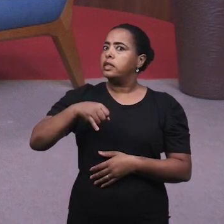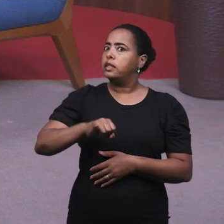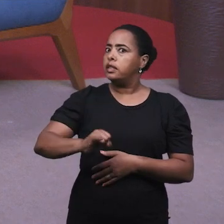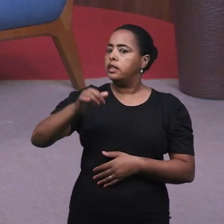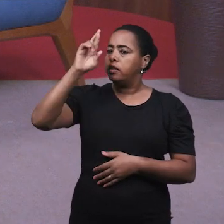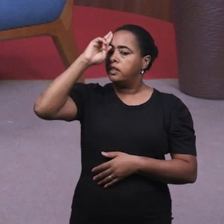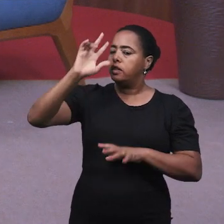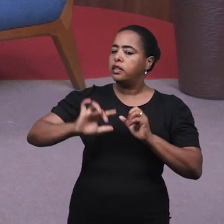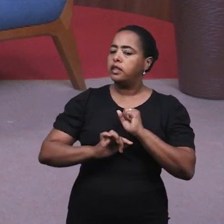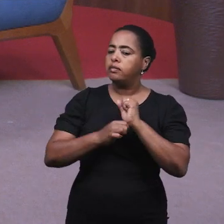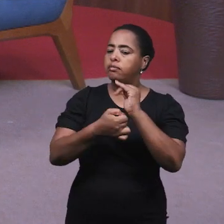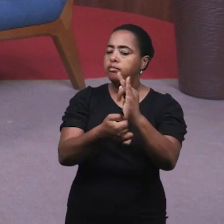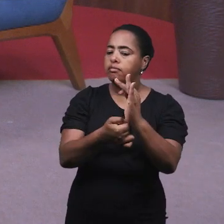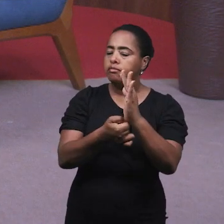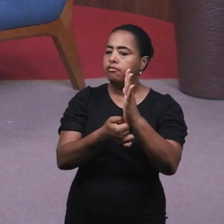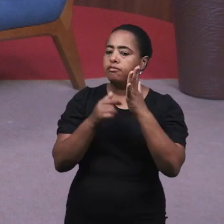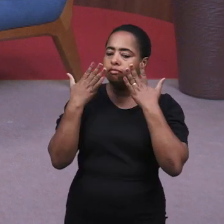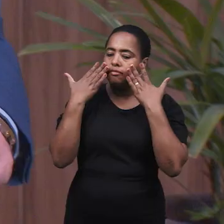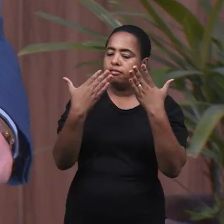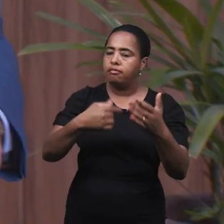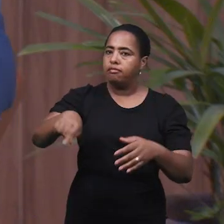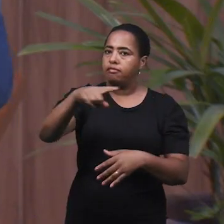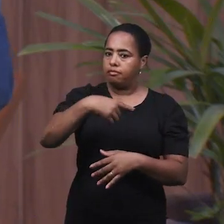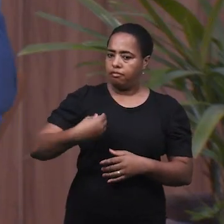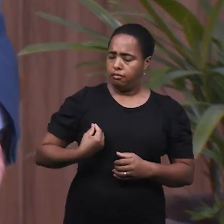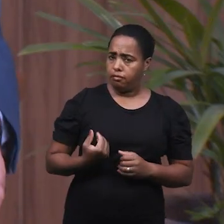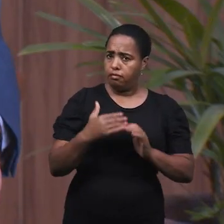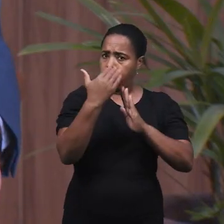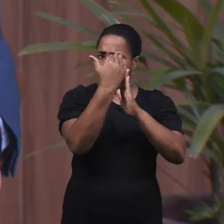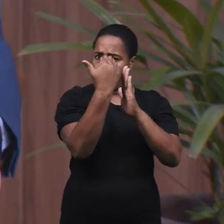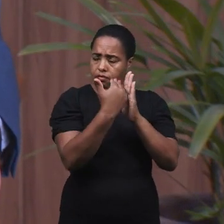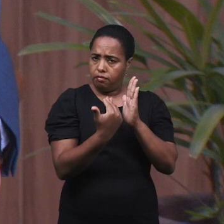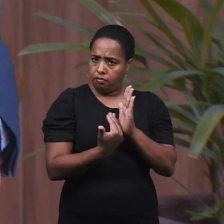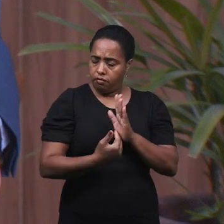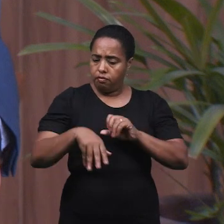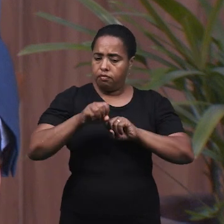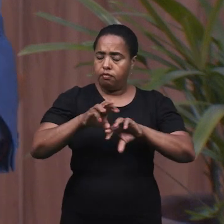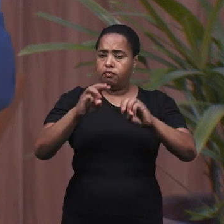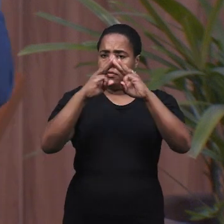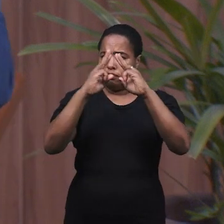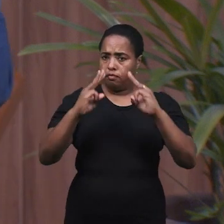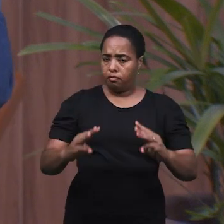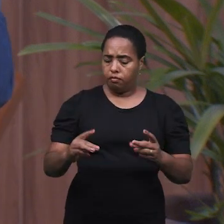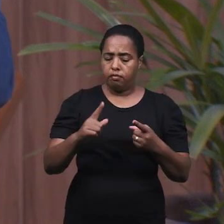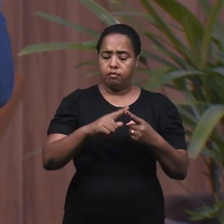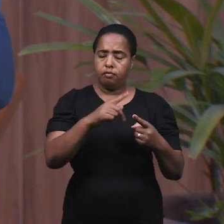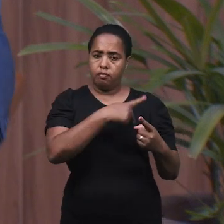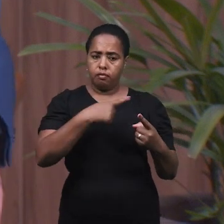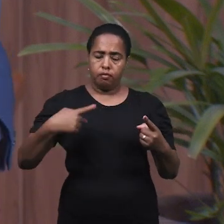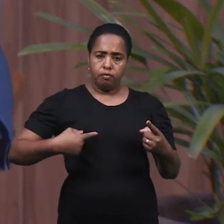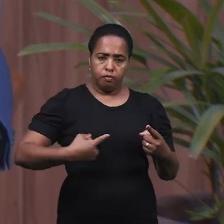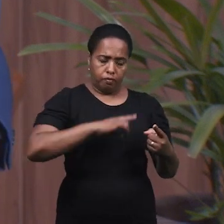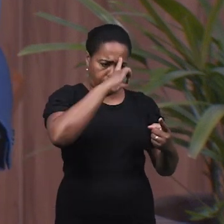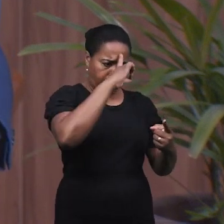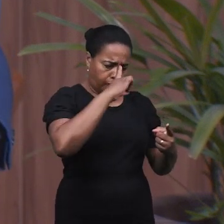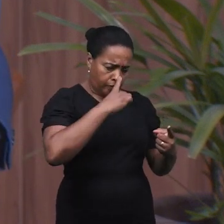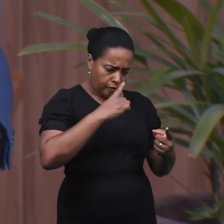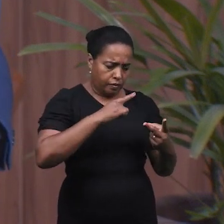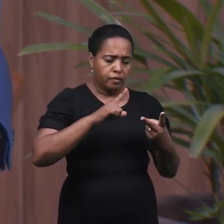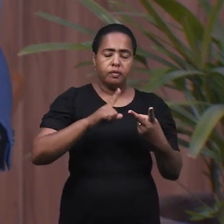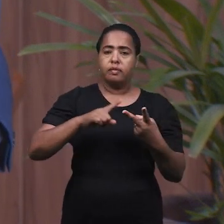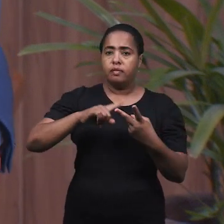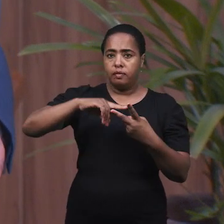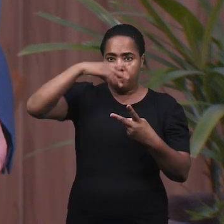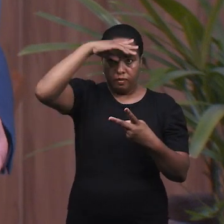connaître seulement s'il se révèle à nous. Dans la promotion d'aujourd'hui, dans le volet Leçons du Manaïm, je reçois le pasteur Daniel Moreira de